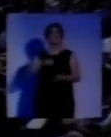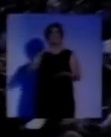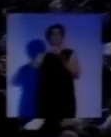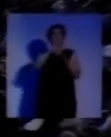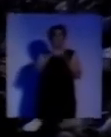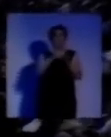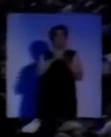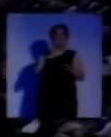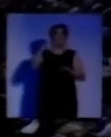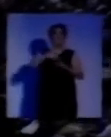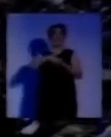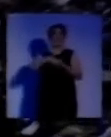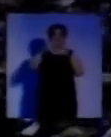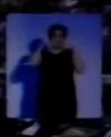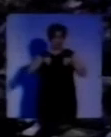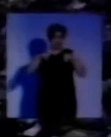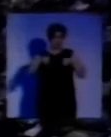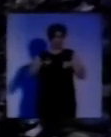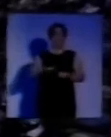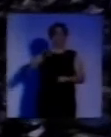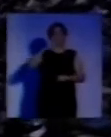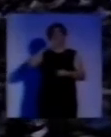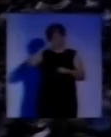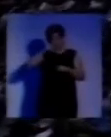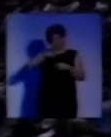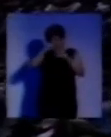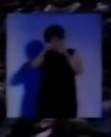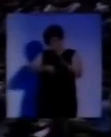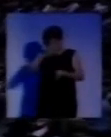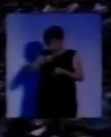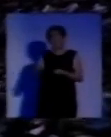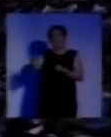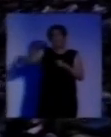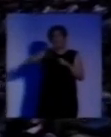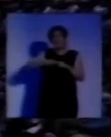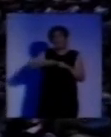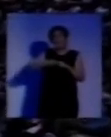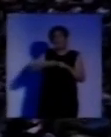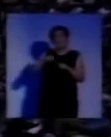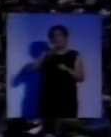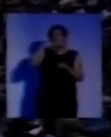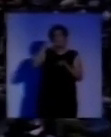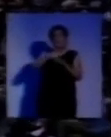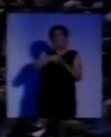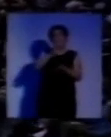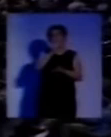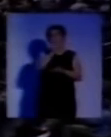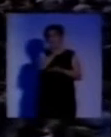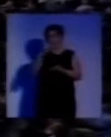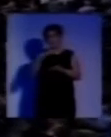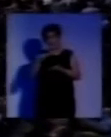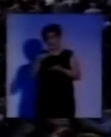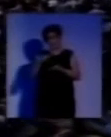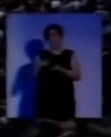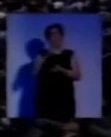φορολογικής συμμόρφωσης. Επιτρέψτε μου κυρίες και κύριοι σε αυτό το σημείο να αναφερθώ λίγο πιο εκτενώς στη φορολογική μας πολιτική.